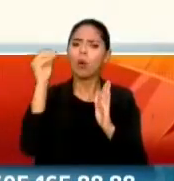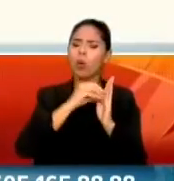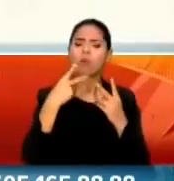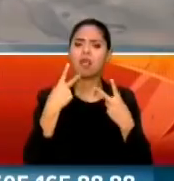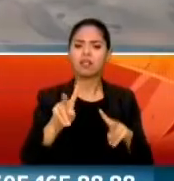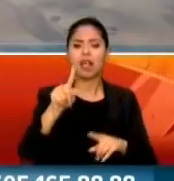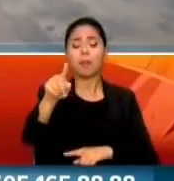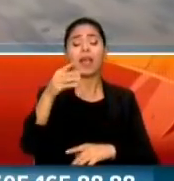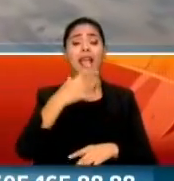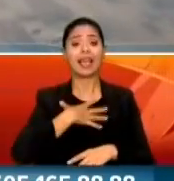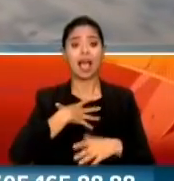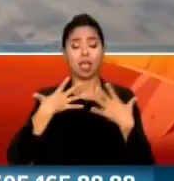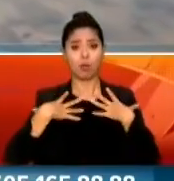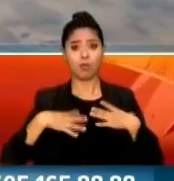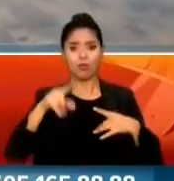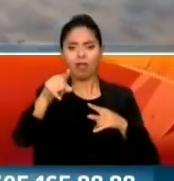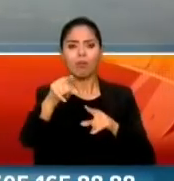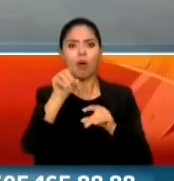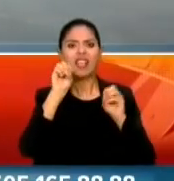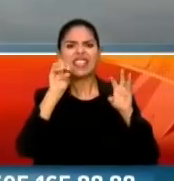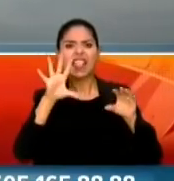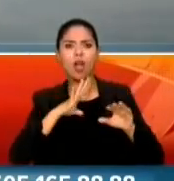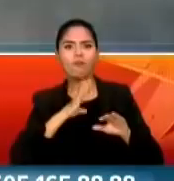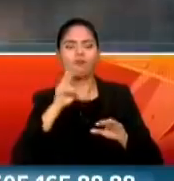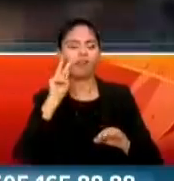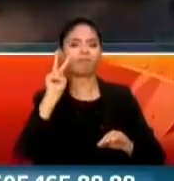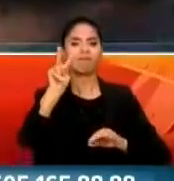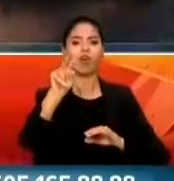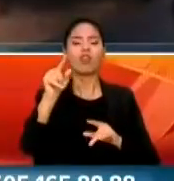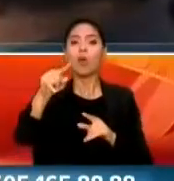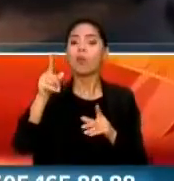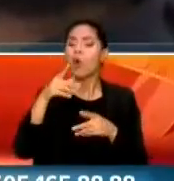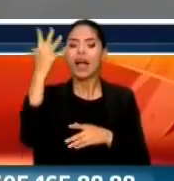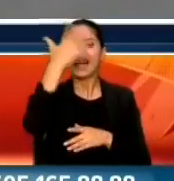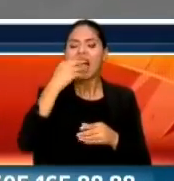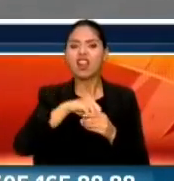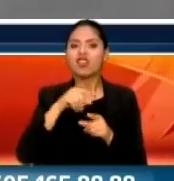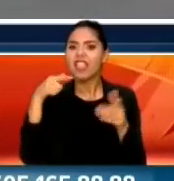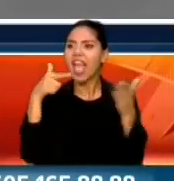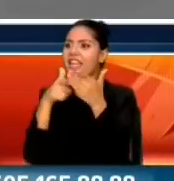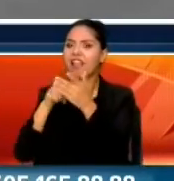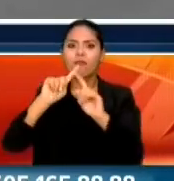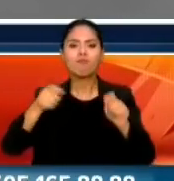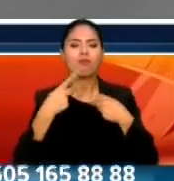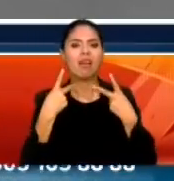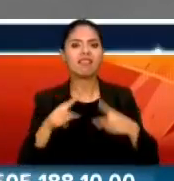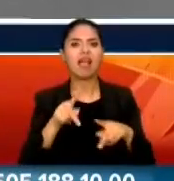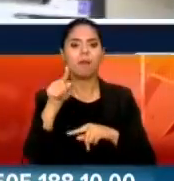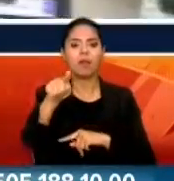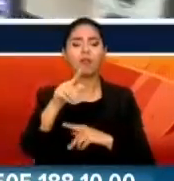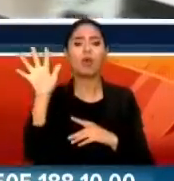Üzerindeki sensör ve kameralar insan gözüyle dahi tespit edilemeyen kara hedeflerini bulabilecek. 40 bin fit irtifaya